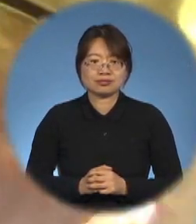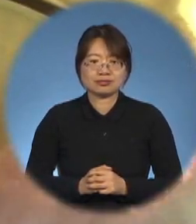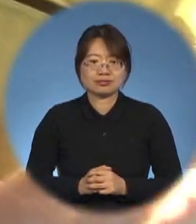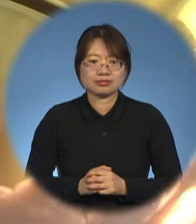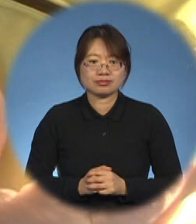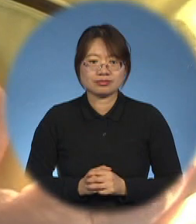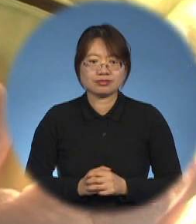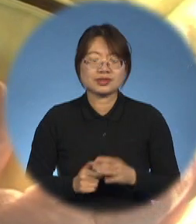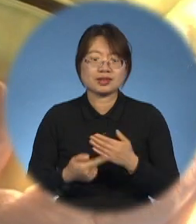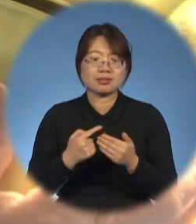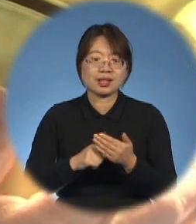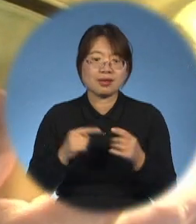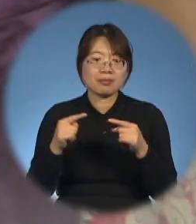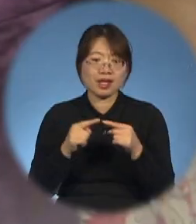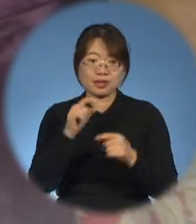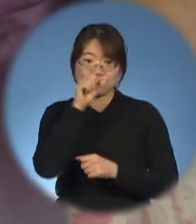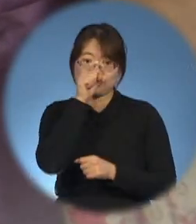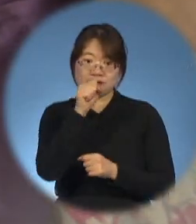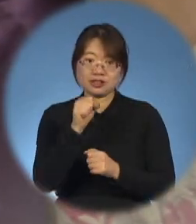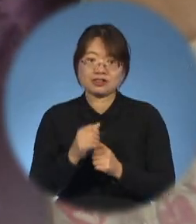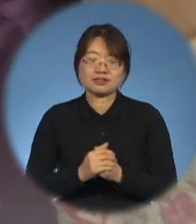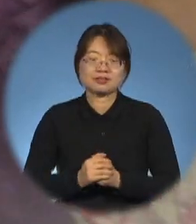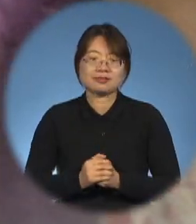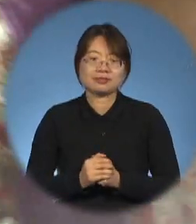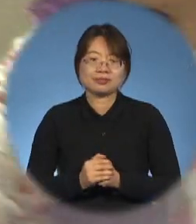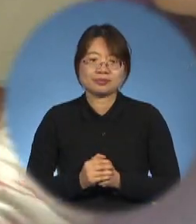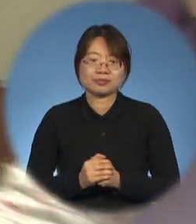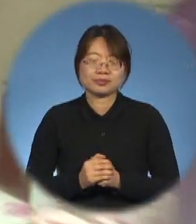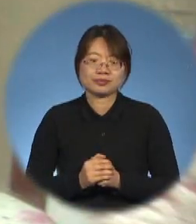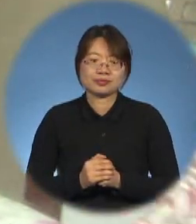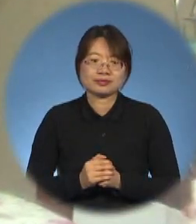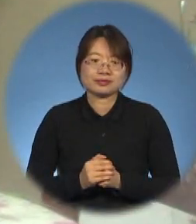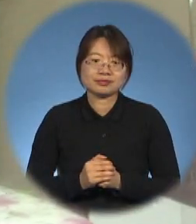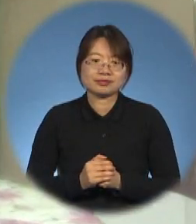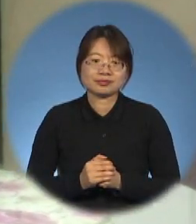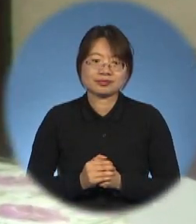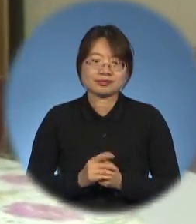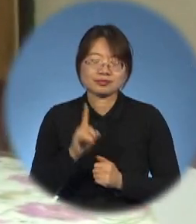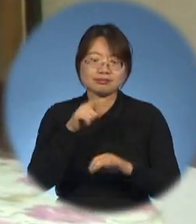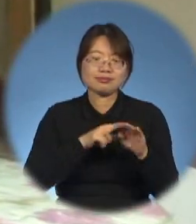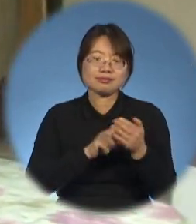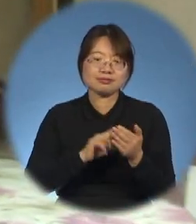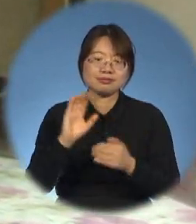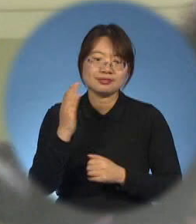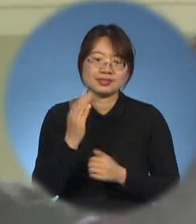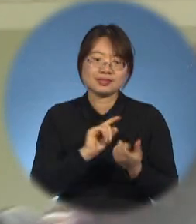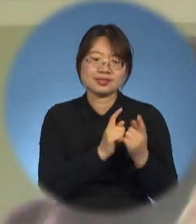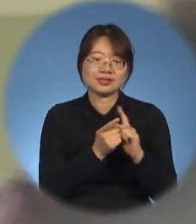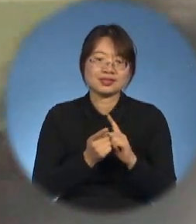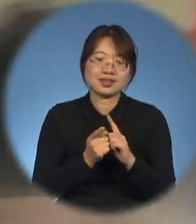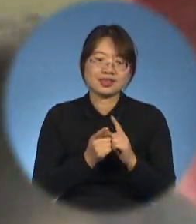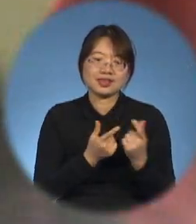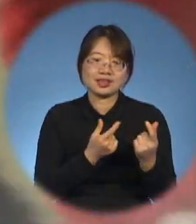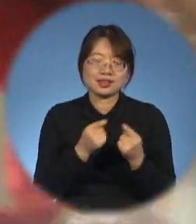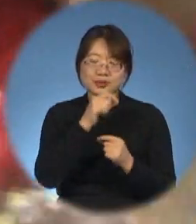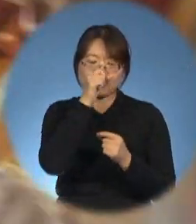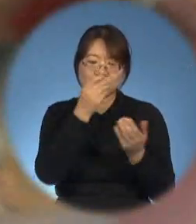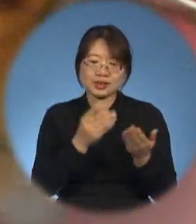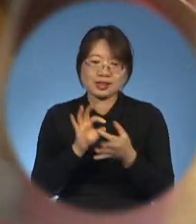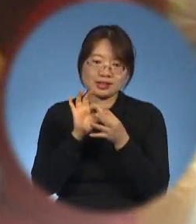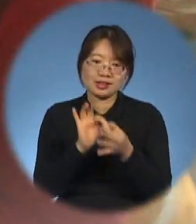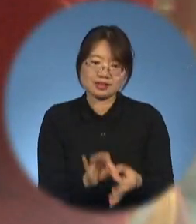파업이 봐줘야 제 도체 2파운드 뜬 거 봤지 좋게 먹어주는